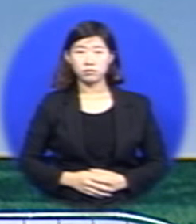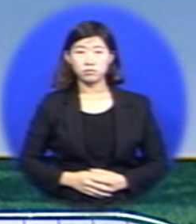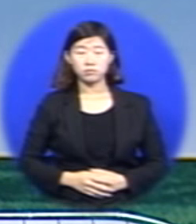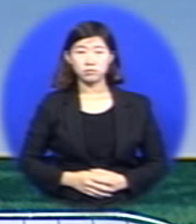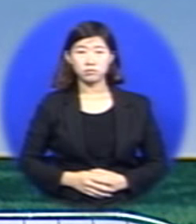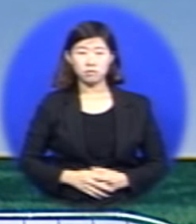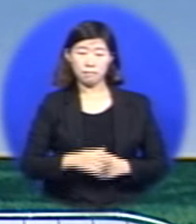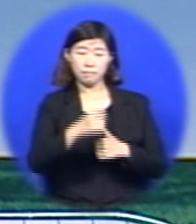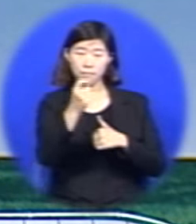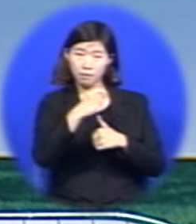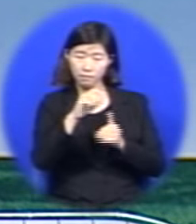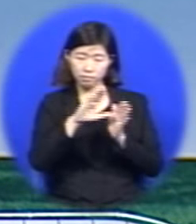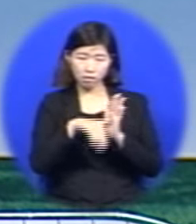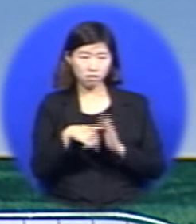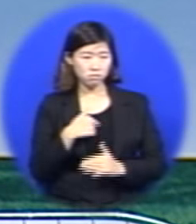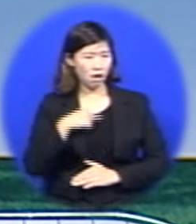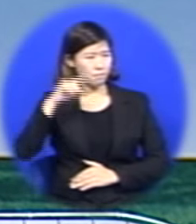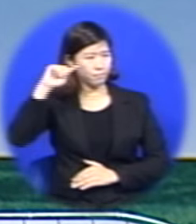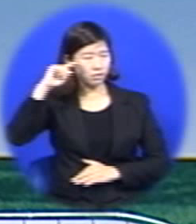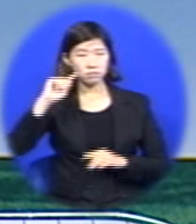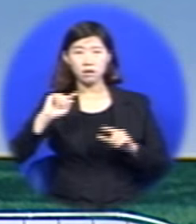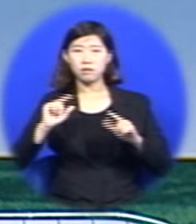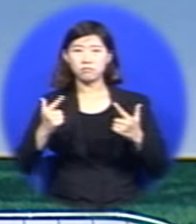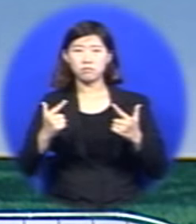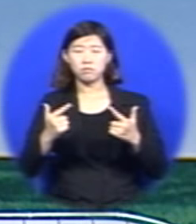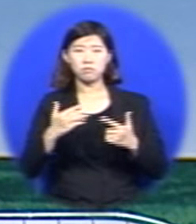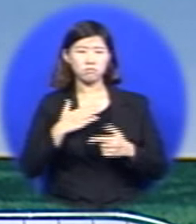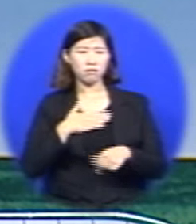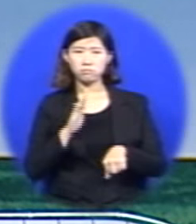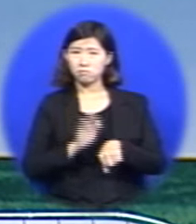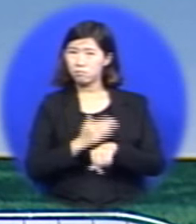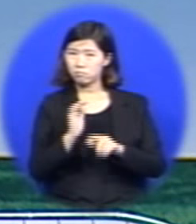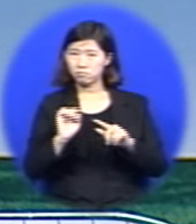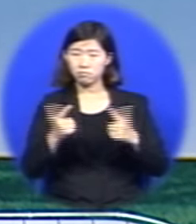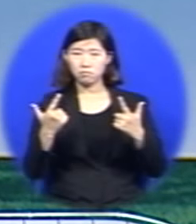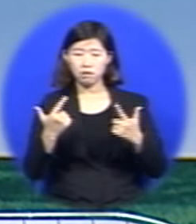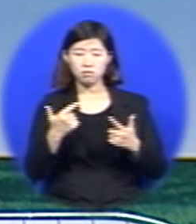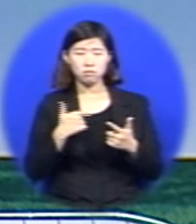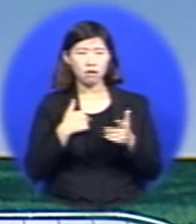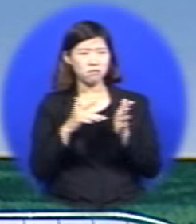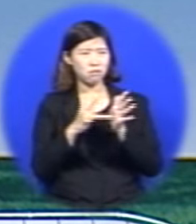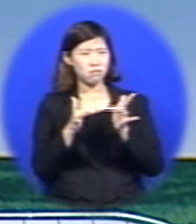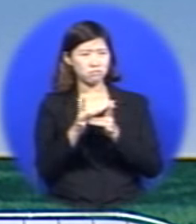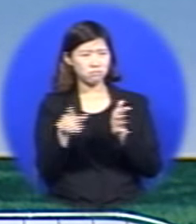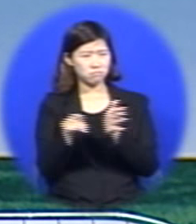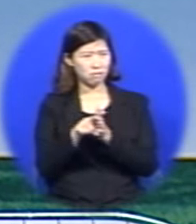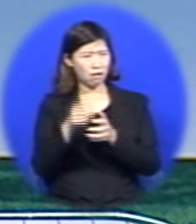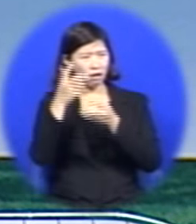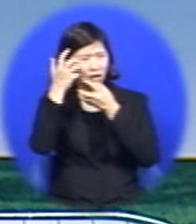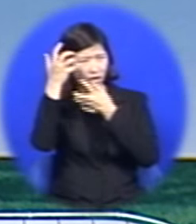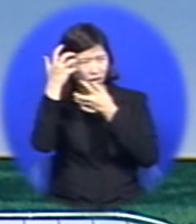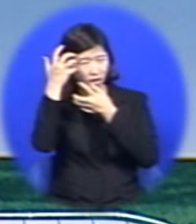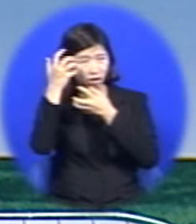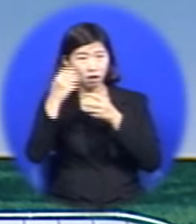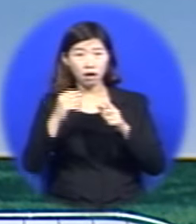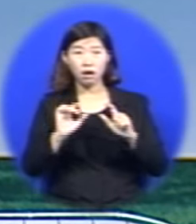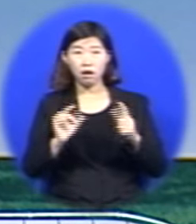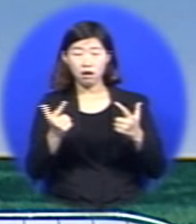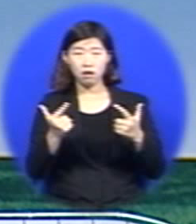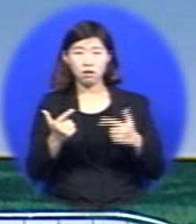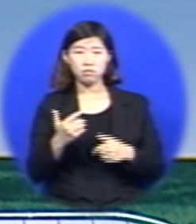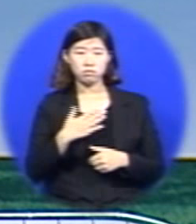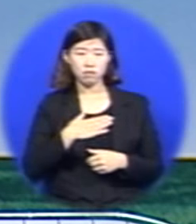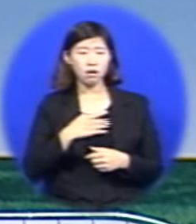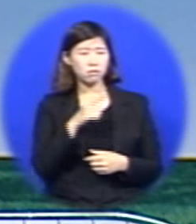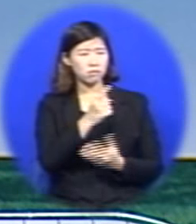아니라, 내가 잘못된 것이 아니라, 내가 광신자가 아니라, 내가 하나됨을 깨뜨리는 자가